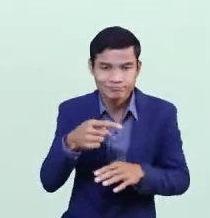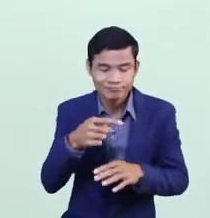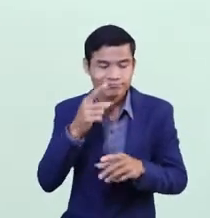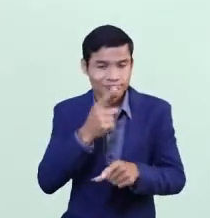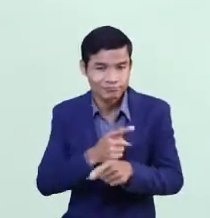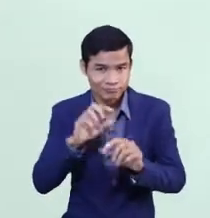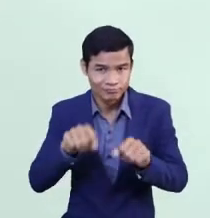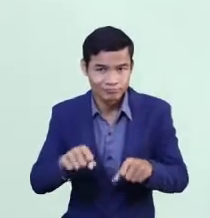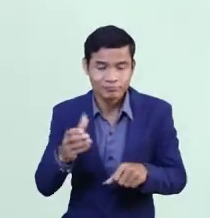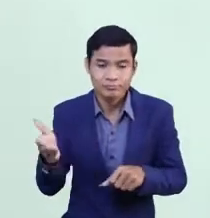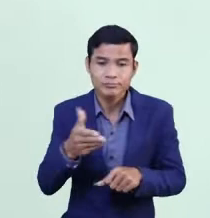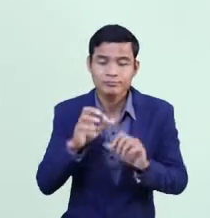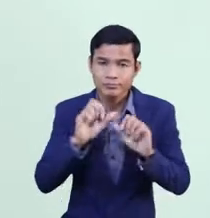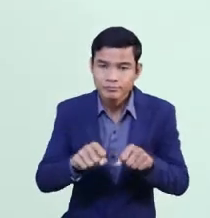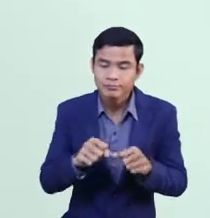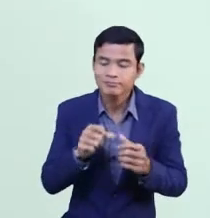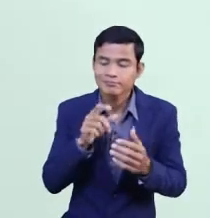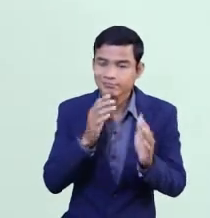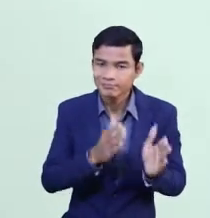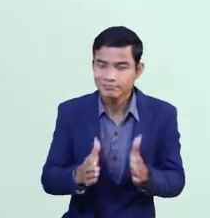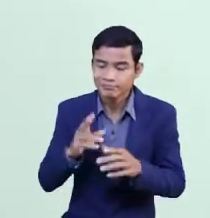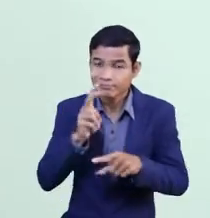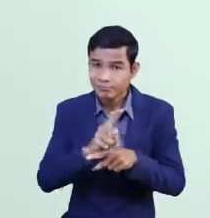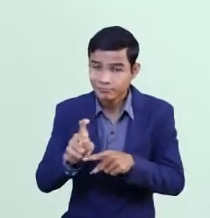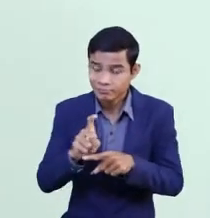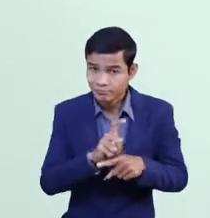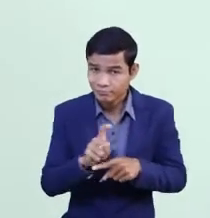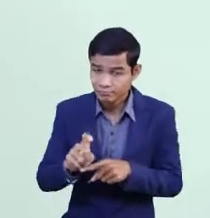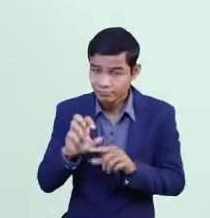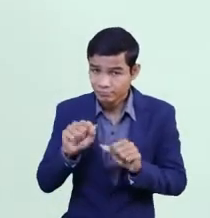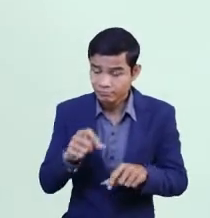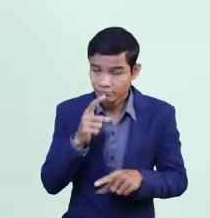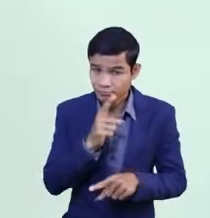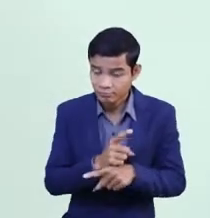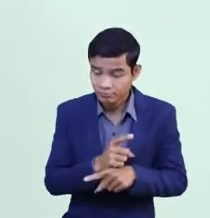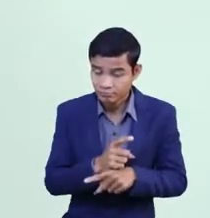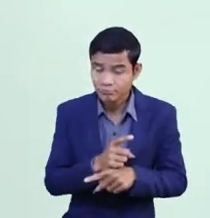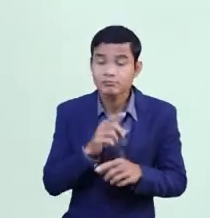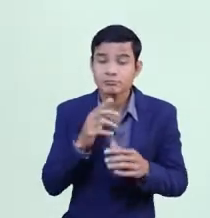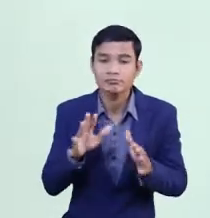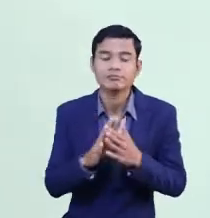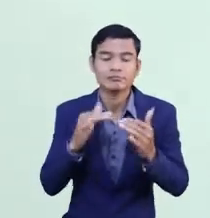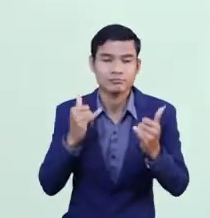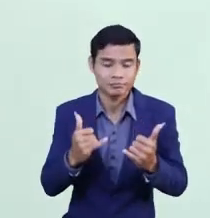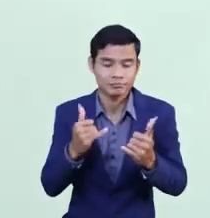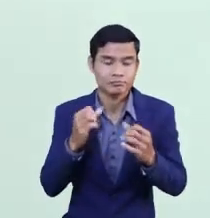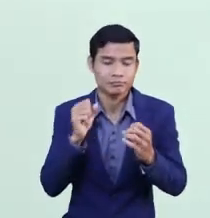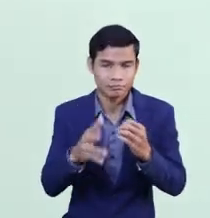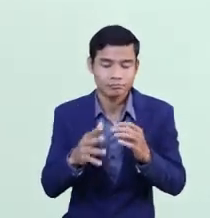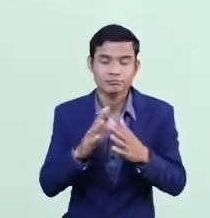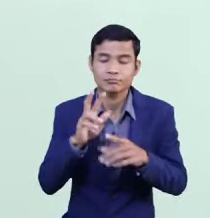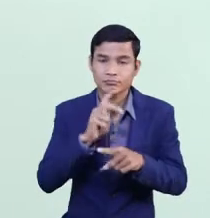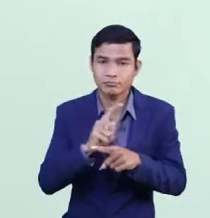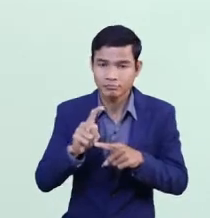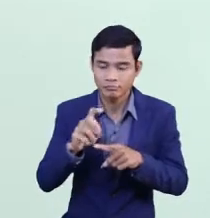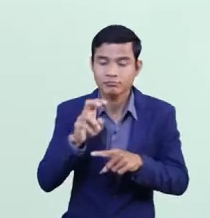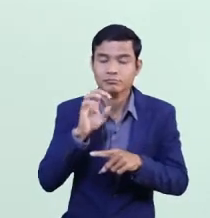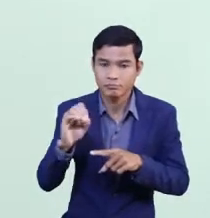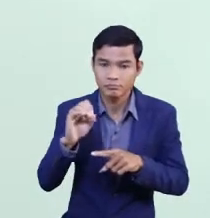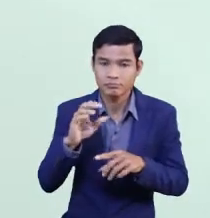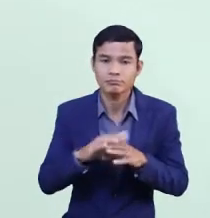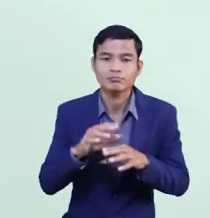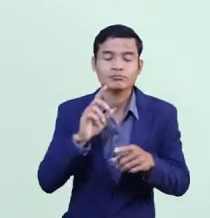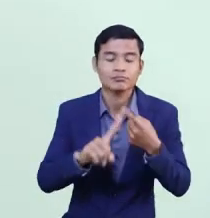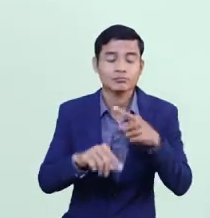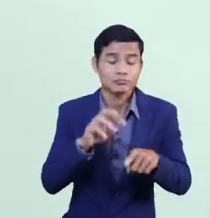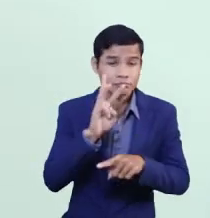đám dân dân đều bị trời tạm tung ngay mày nè cha chấm như chập đám đó bị tung rì ta lấy tung rì tôi đó thì mũi mày lấy bảy tôi đó thì